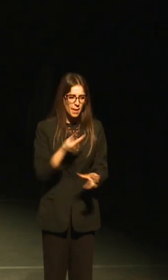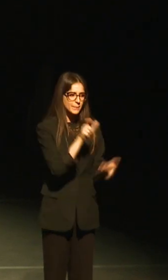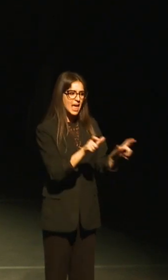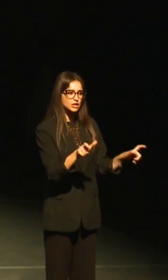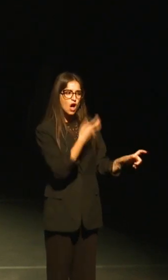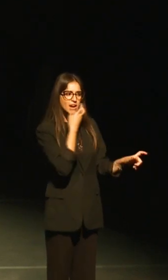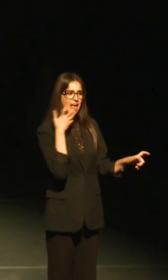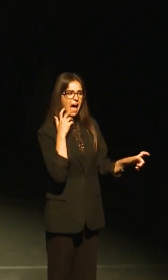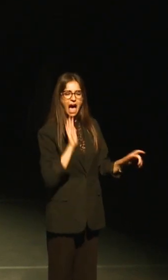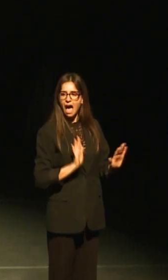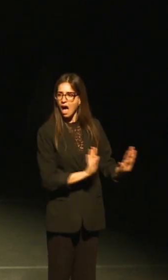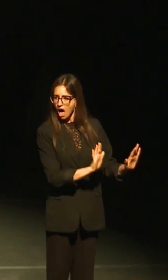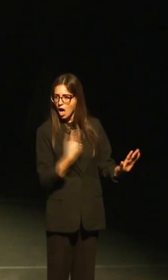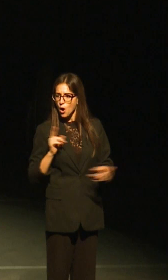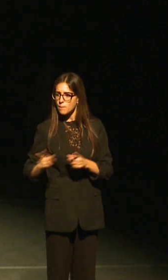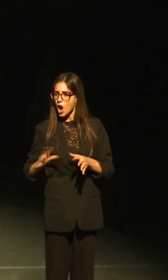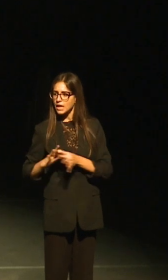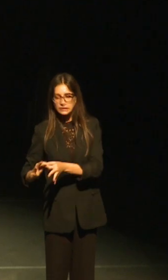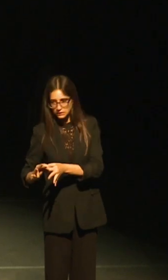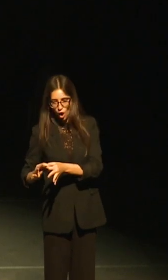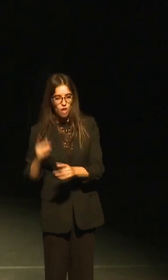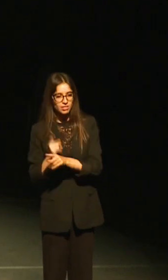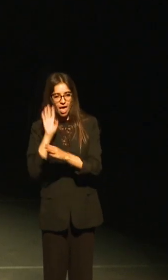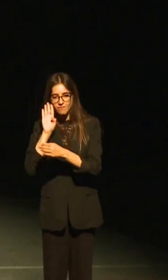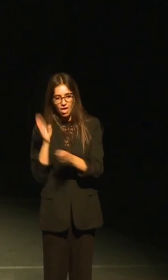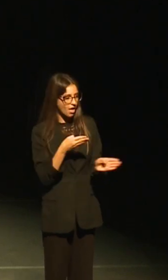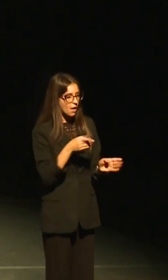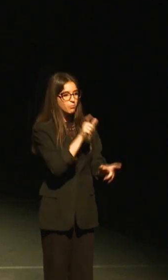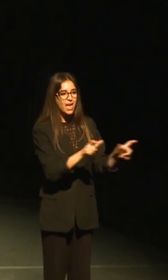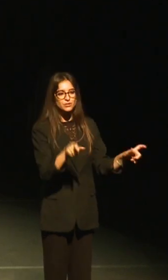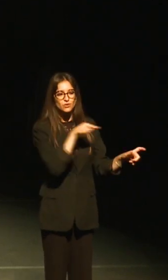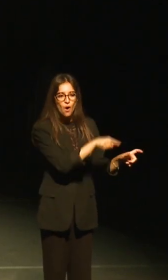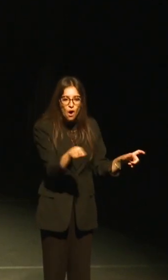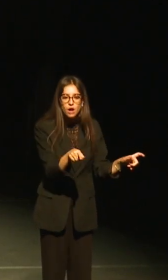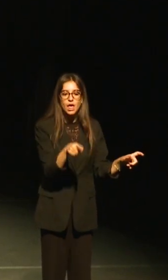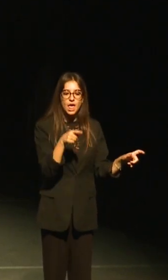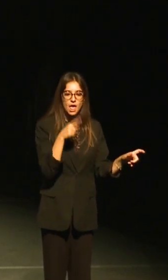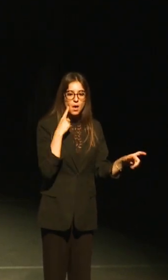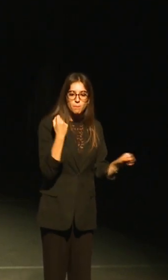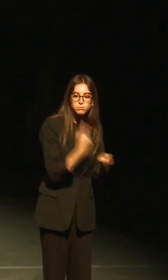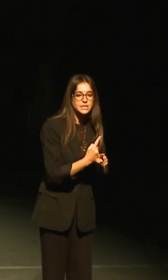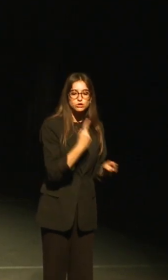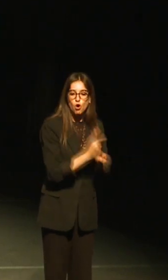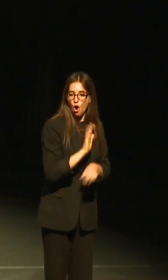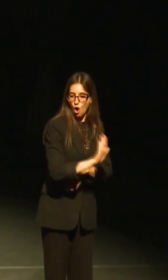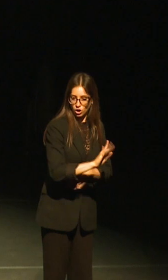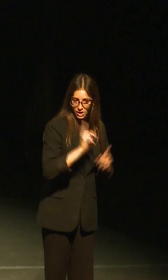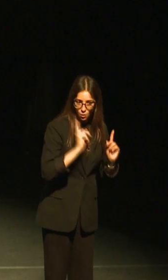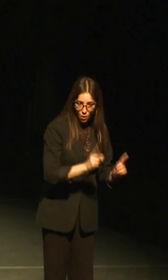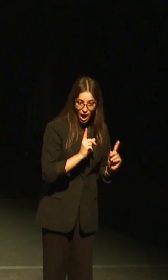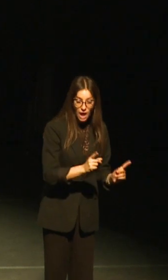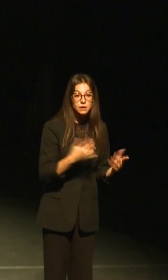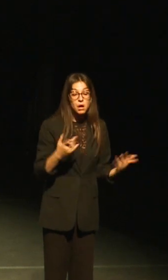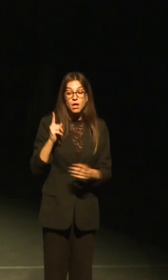e non bisogna mai perdere di vista gli interessi delle persone perché Indubbiamente la politica è importante ma Le ricadute che le decisioni